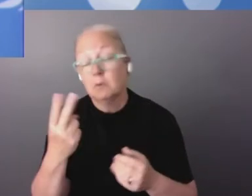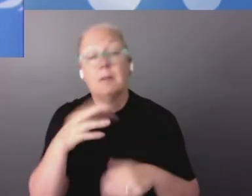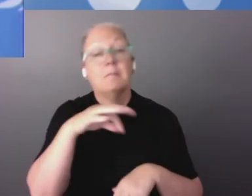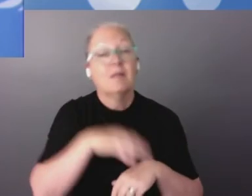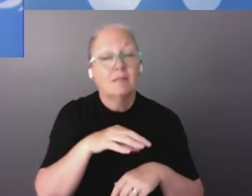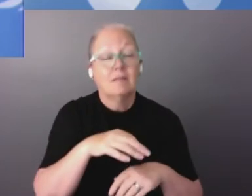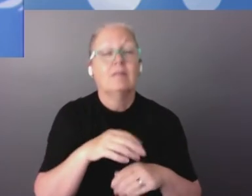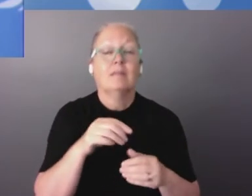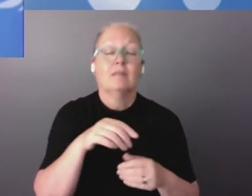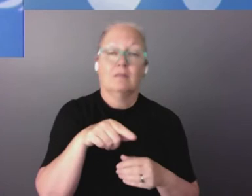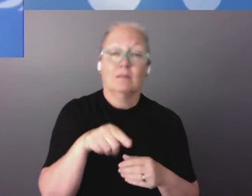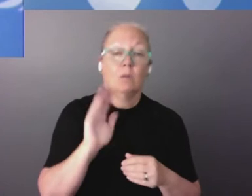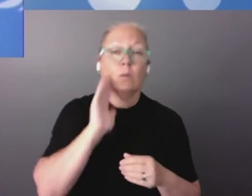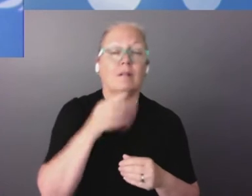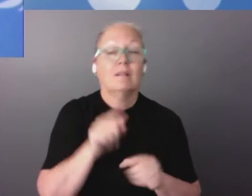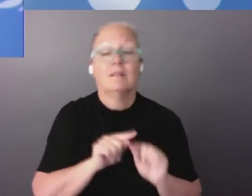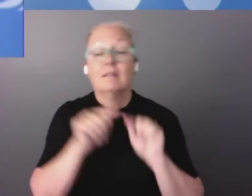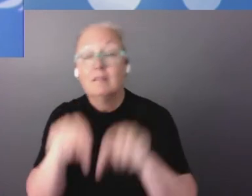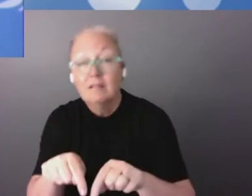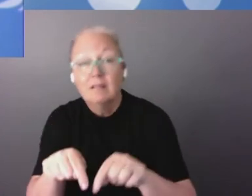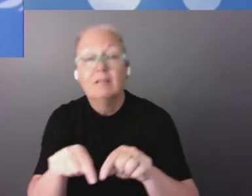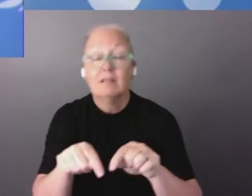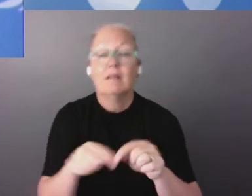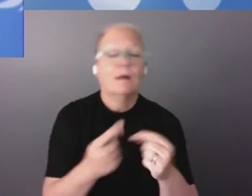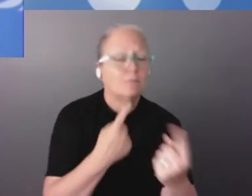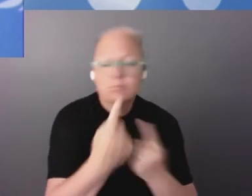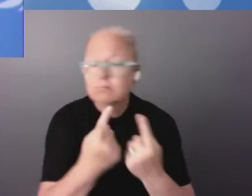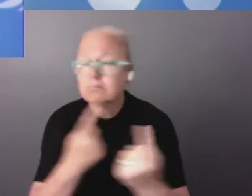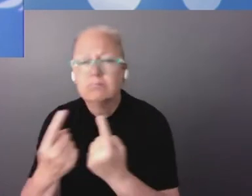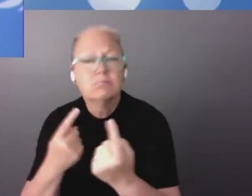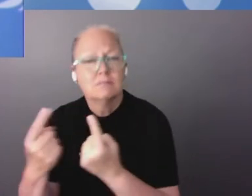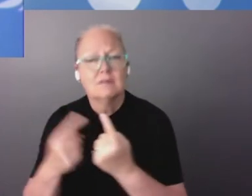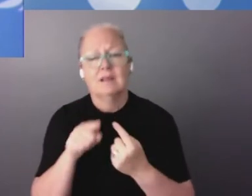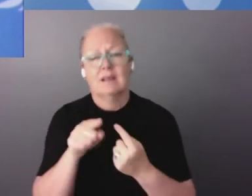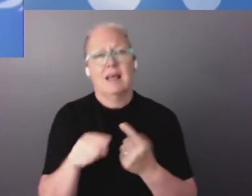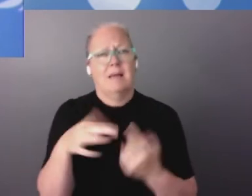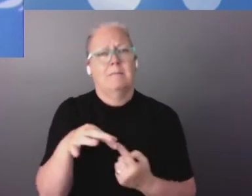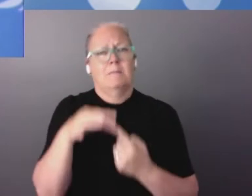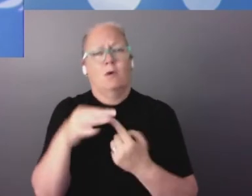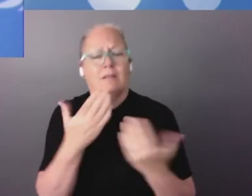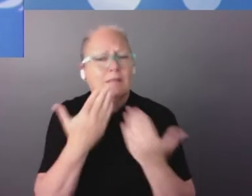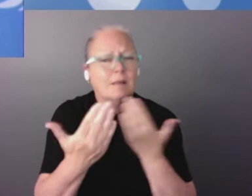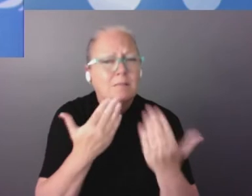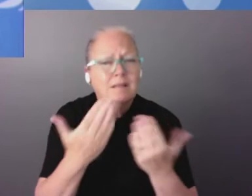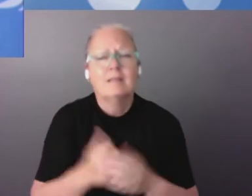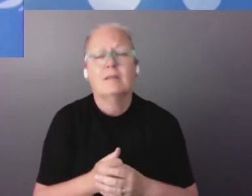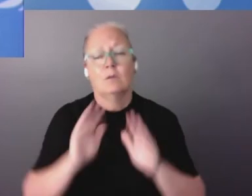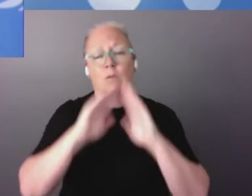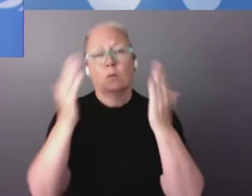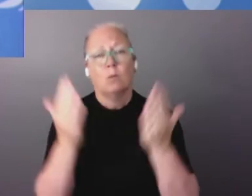المبذولة والرامية للقضاء على الإقصاء الرقمي. في شهر يناير كانون